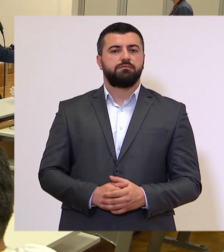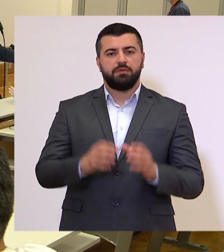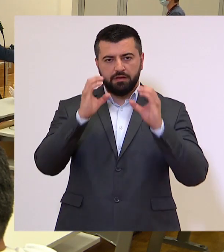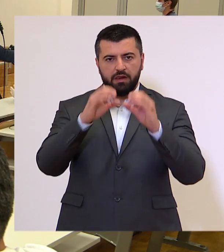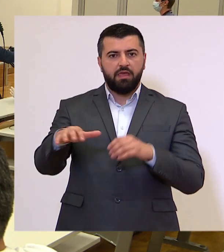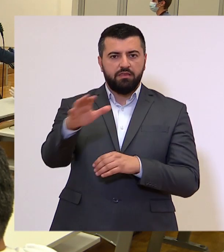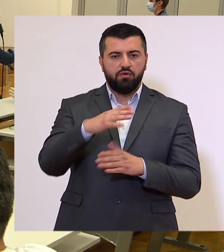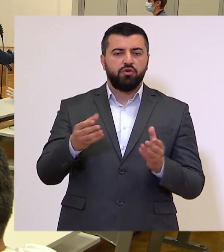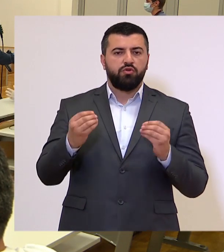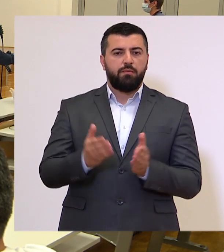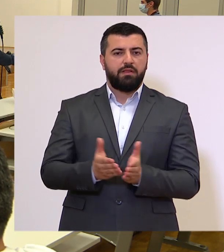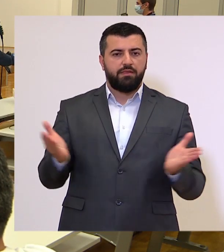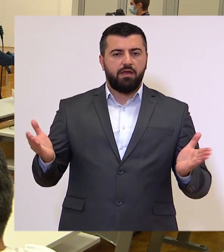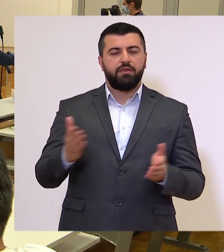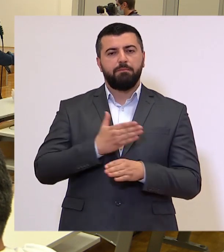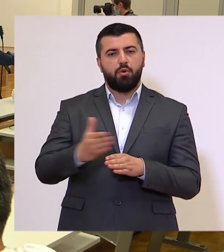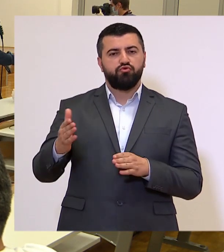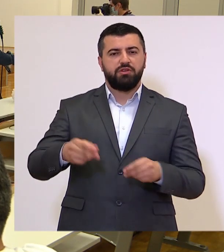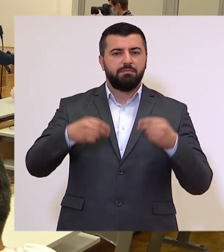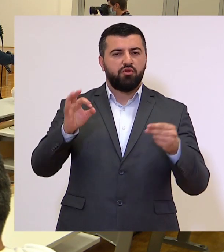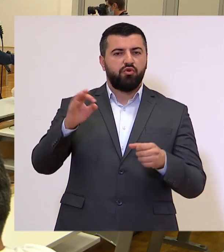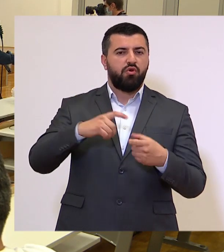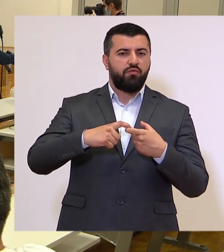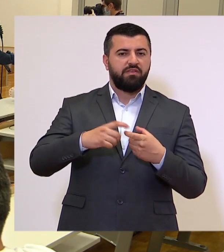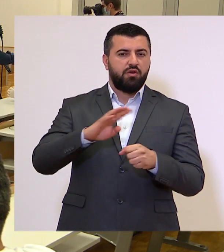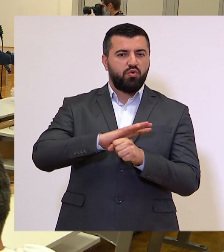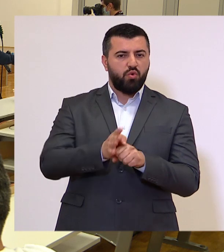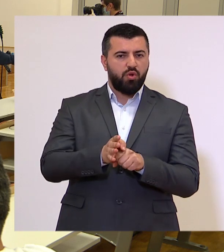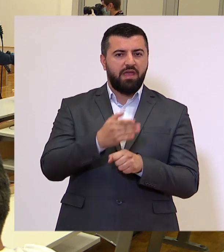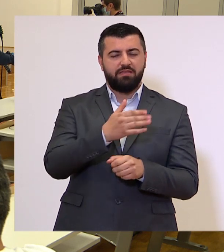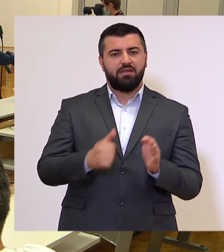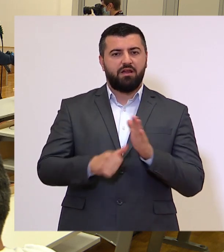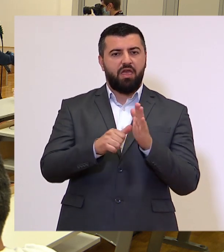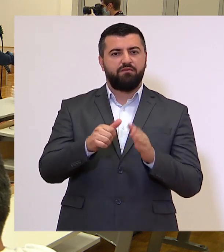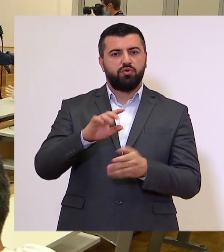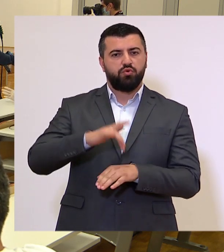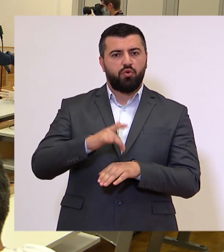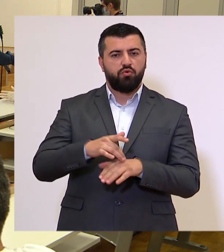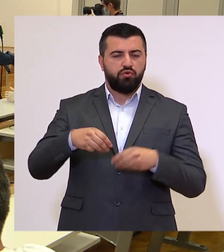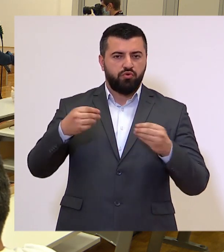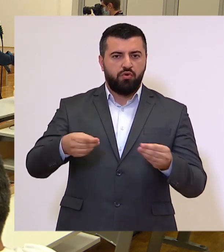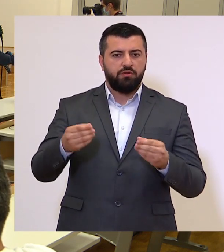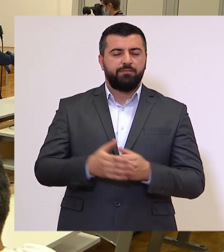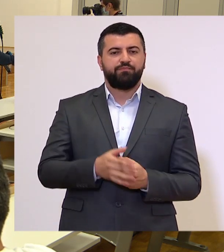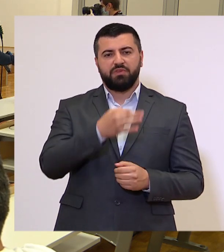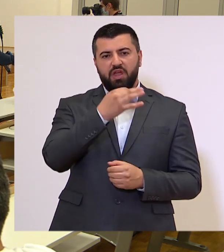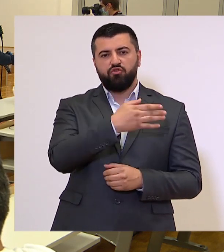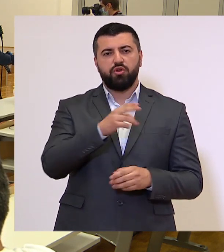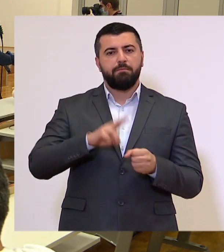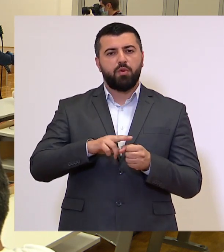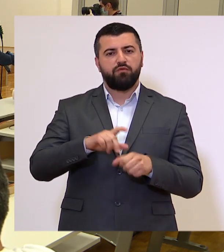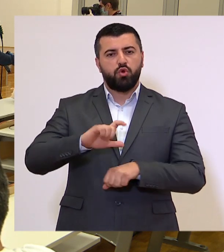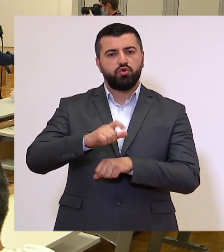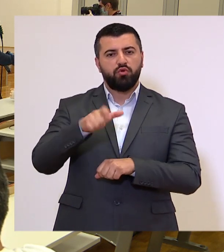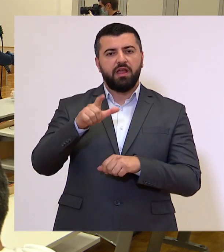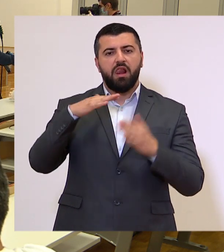Uvaženi mediji, dobar dan. Počinje konferencija za medije Nacionalnog koordinacionog tijela za zarazne bolesti. Govorit će profesor